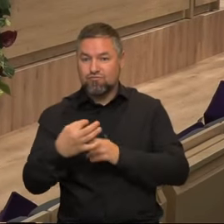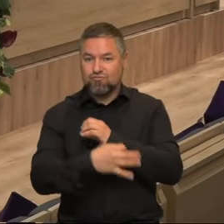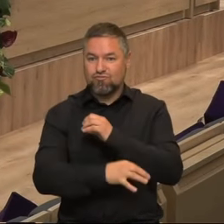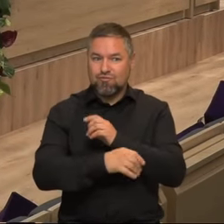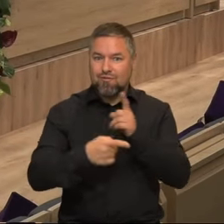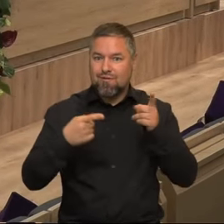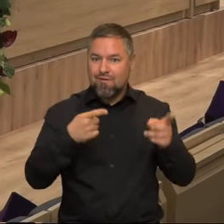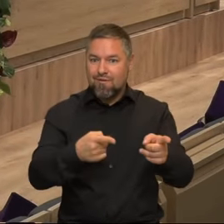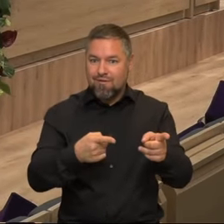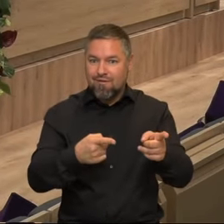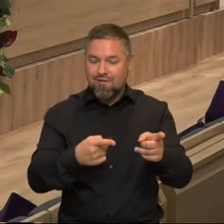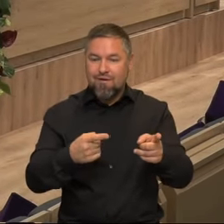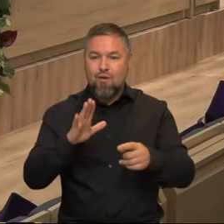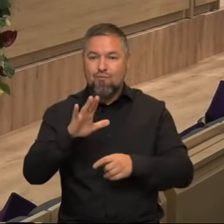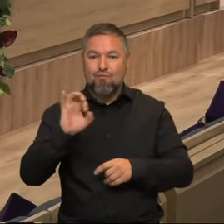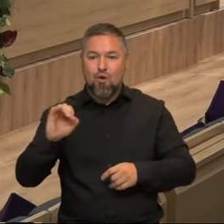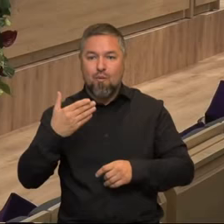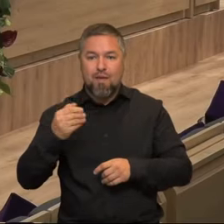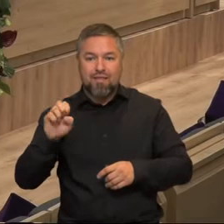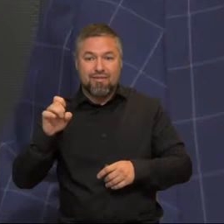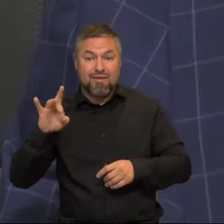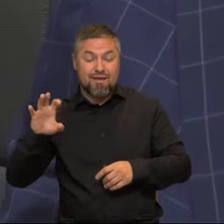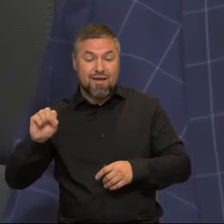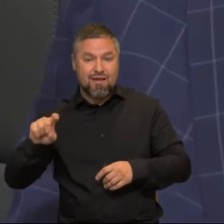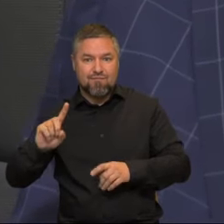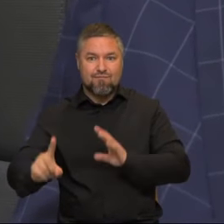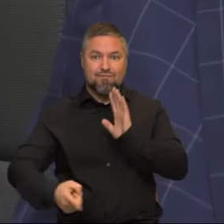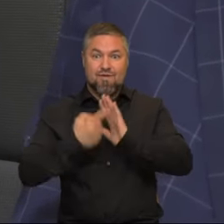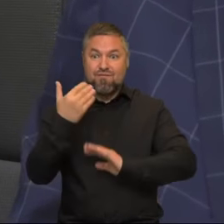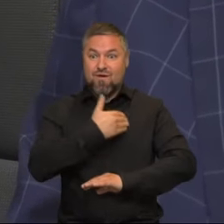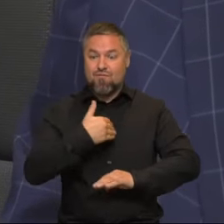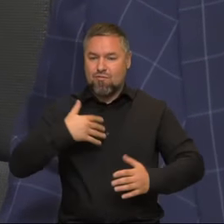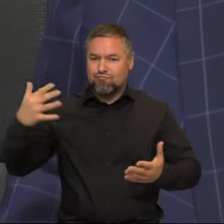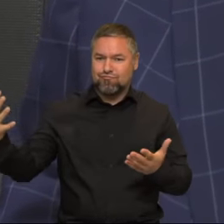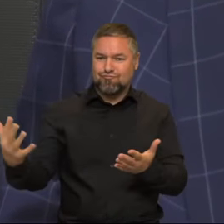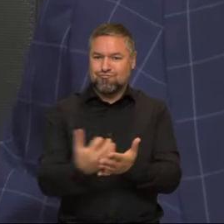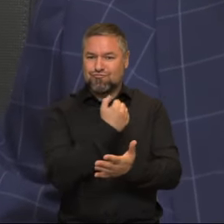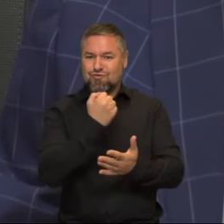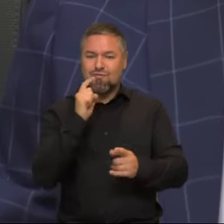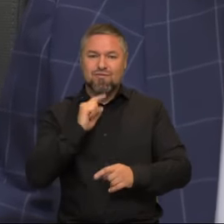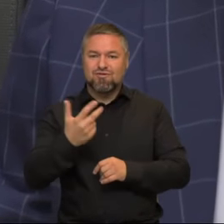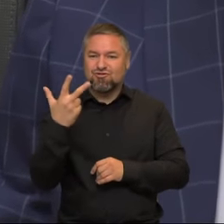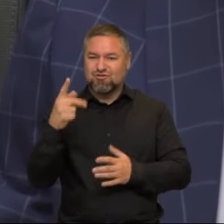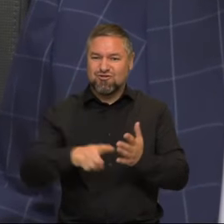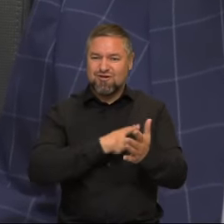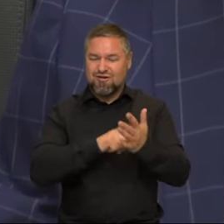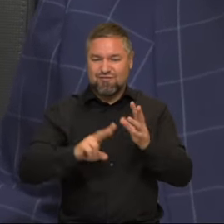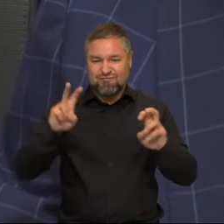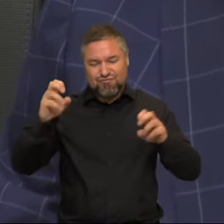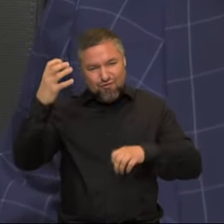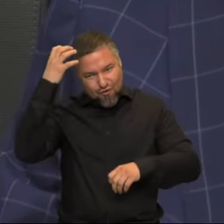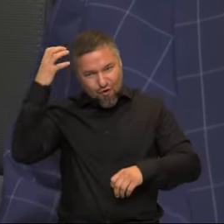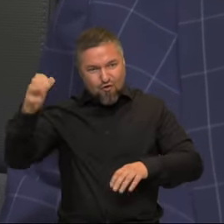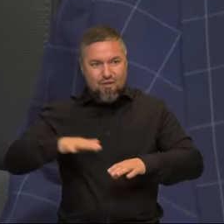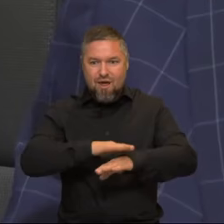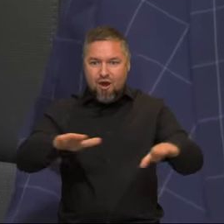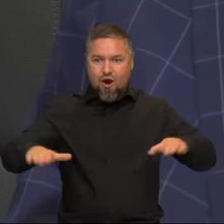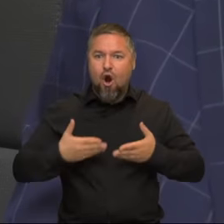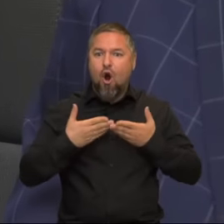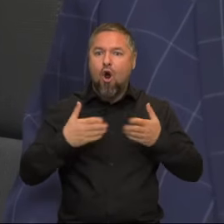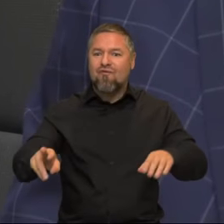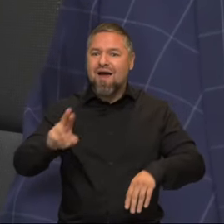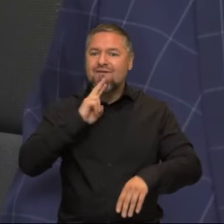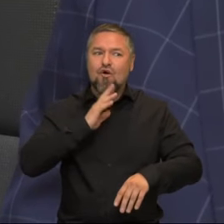studentka kierunku inżynieria biomedyczna i pierwsza Polka, która zdobyła potrójną koronę w pływaniu na wodach